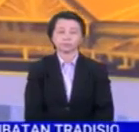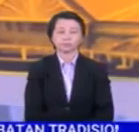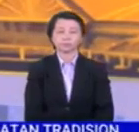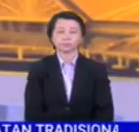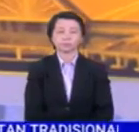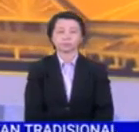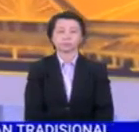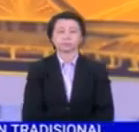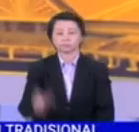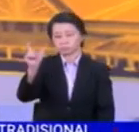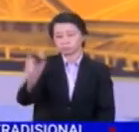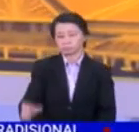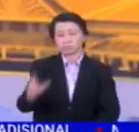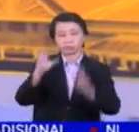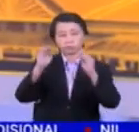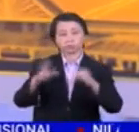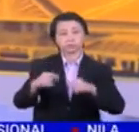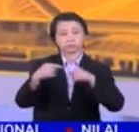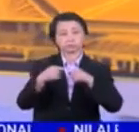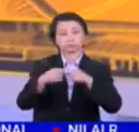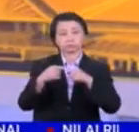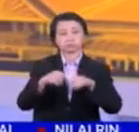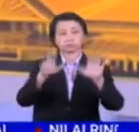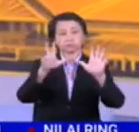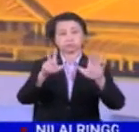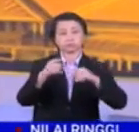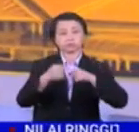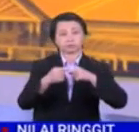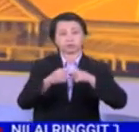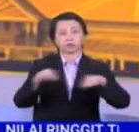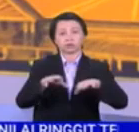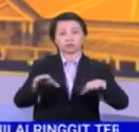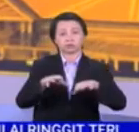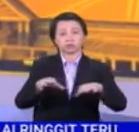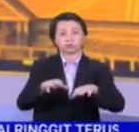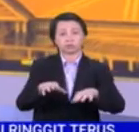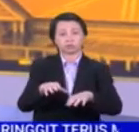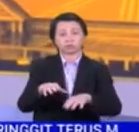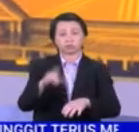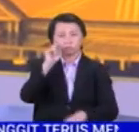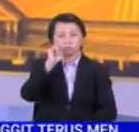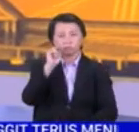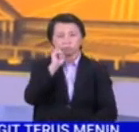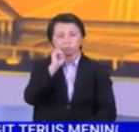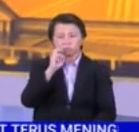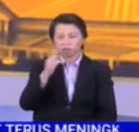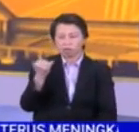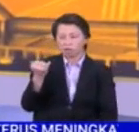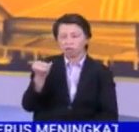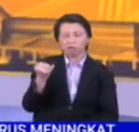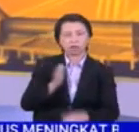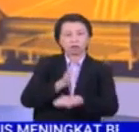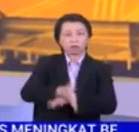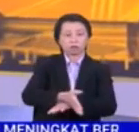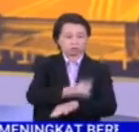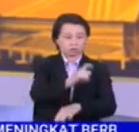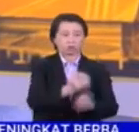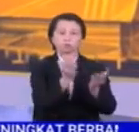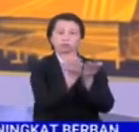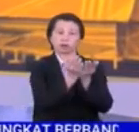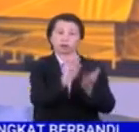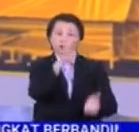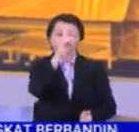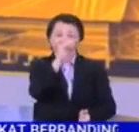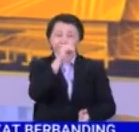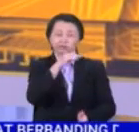Hai seterusnya seorang guru didakwa atas dalam hanya tuduhan melakukan Abang seksual dana kelucuannya melampaui terhadap seorang pelajar lelaki